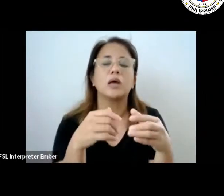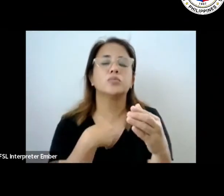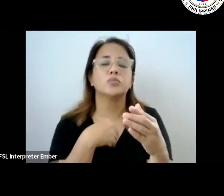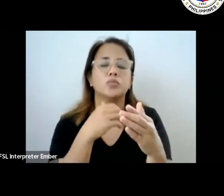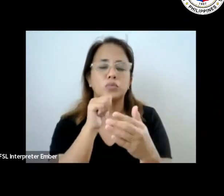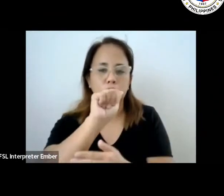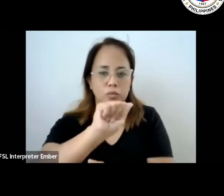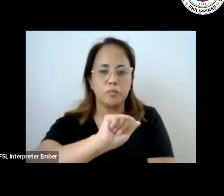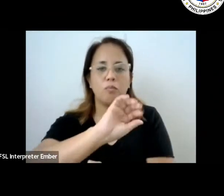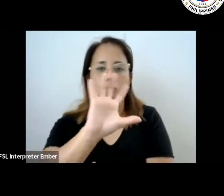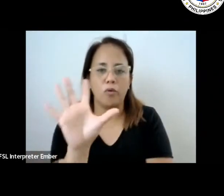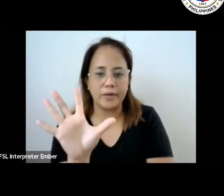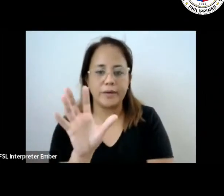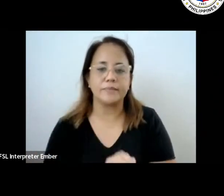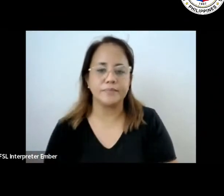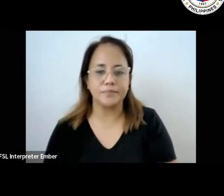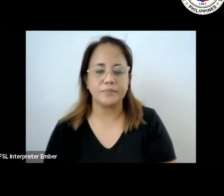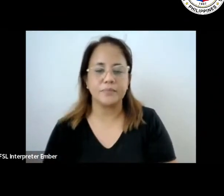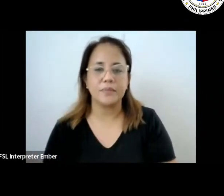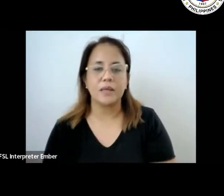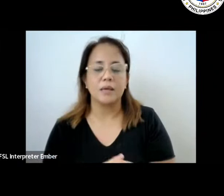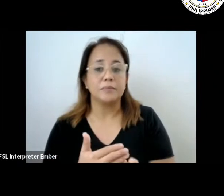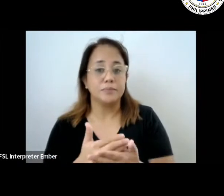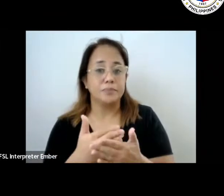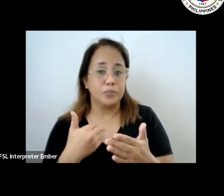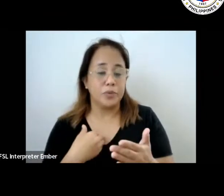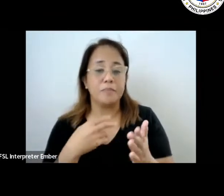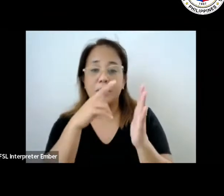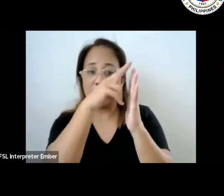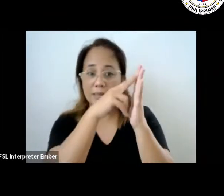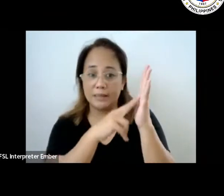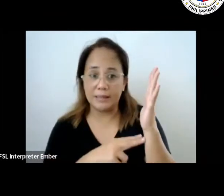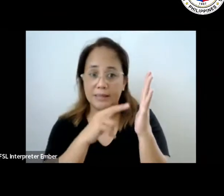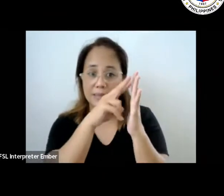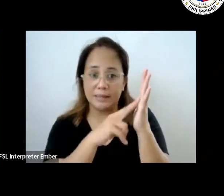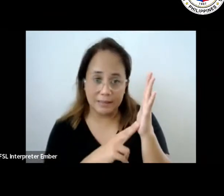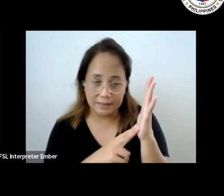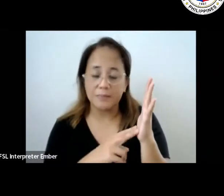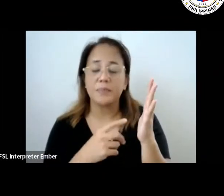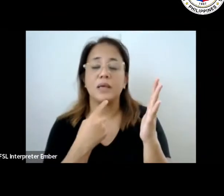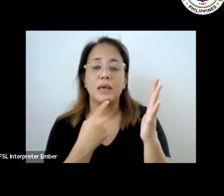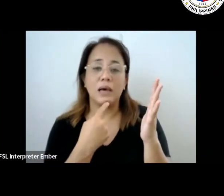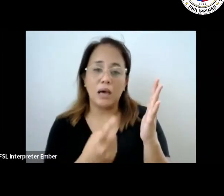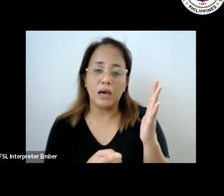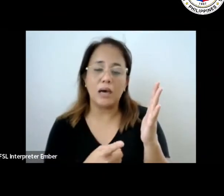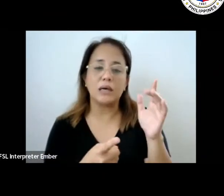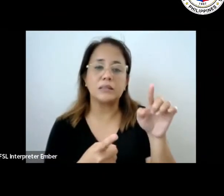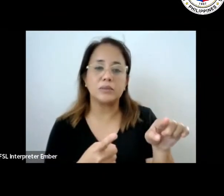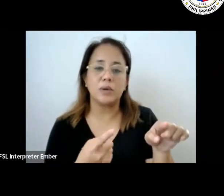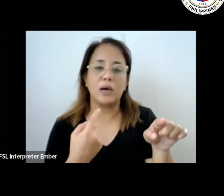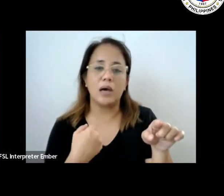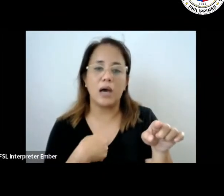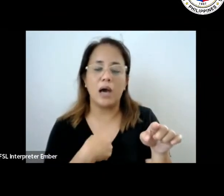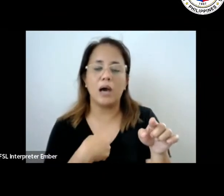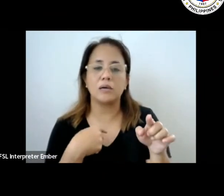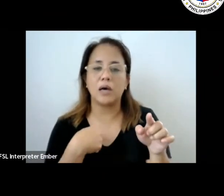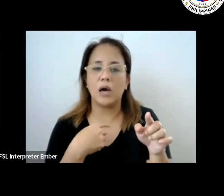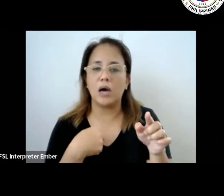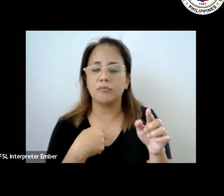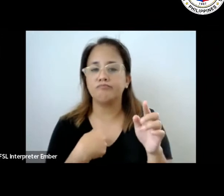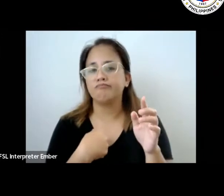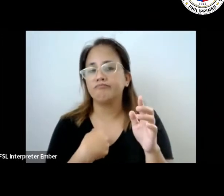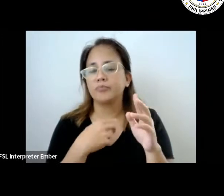lahat. Bago ko po basahin ang pahayag ng atindig ng Commission sa Wikang